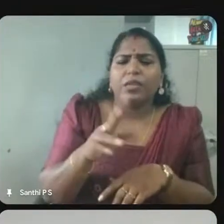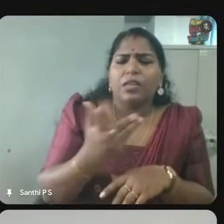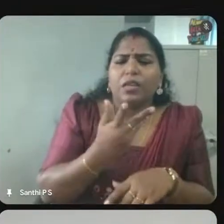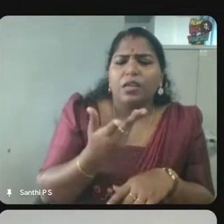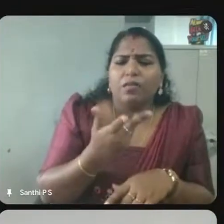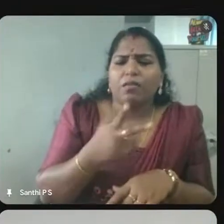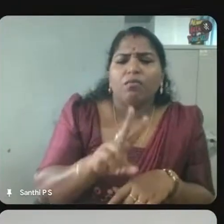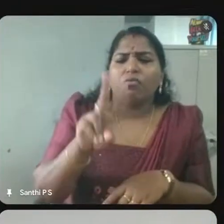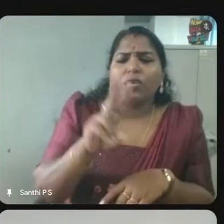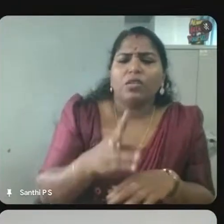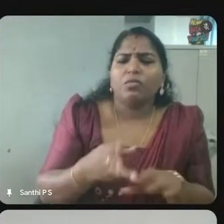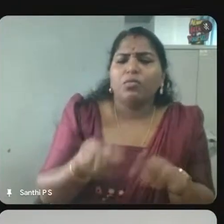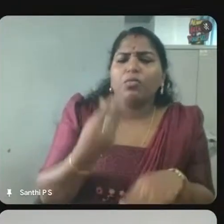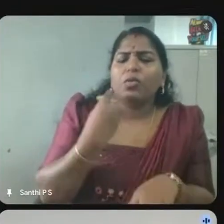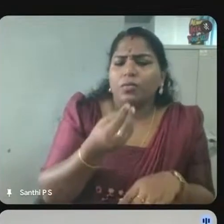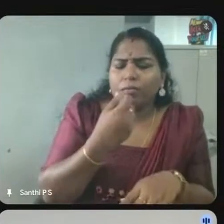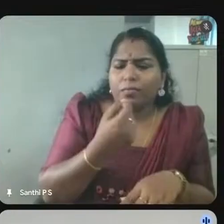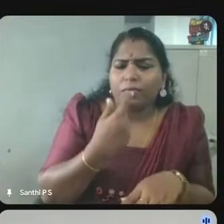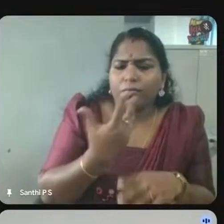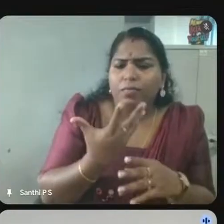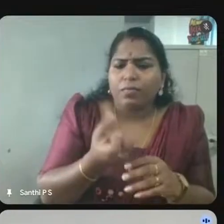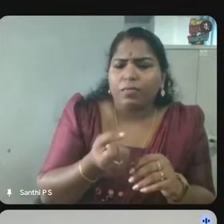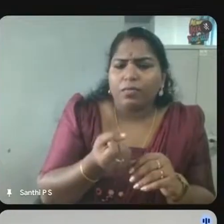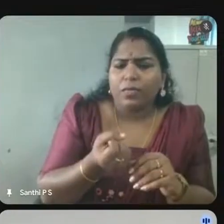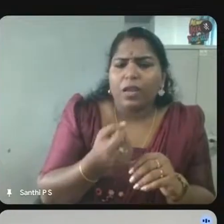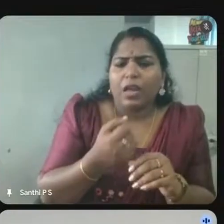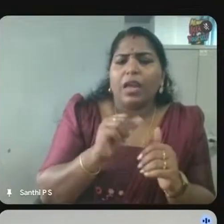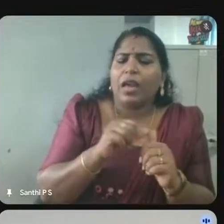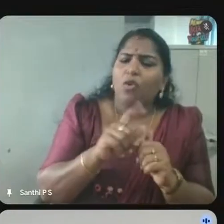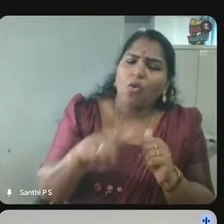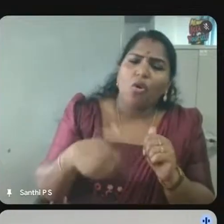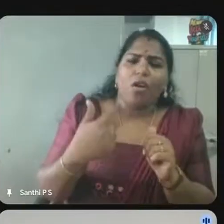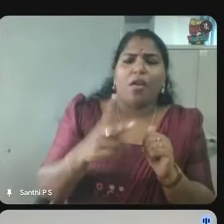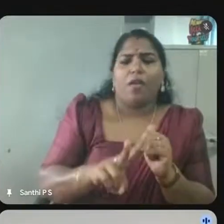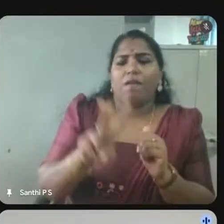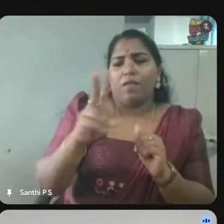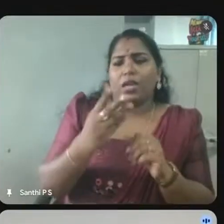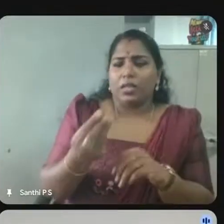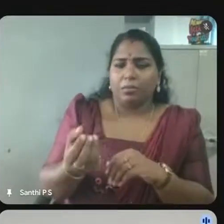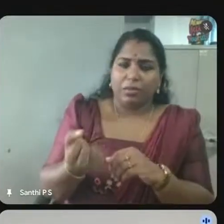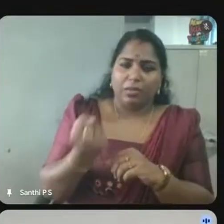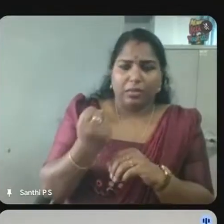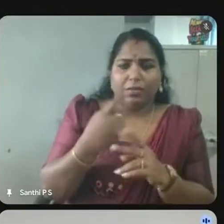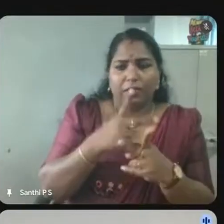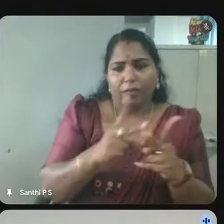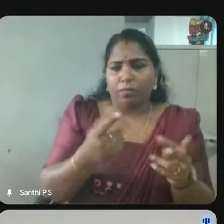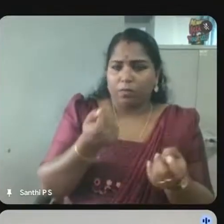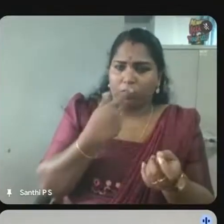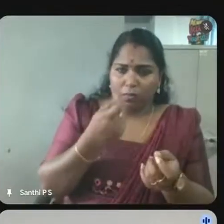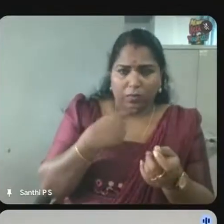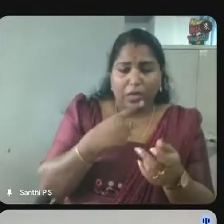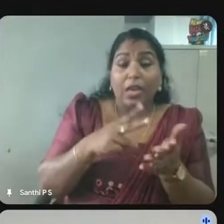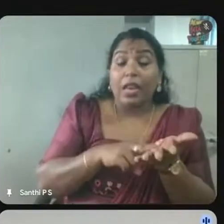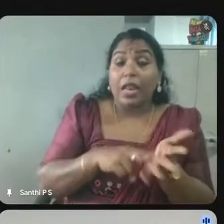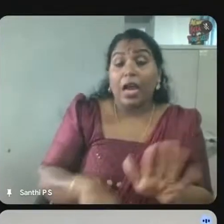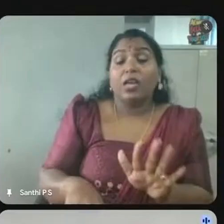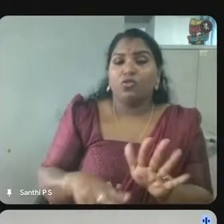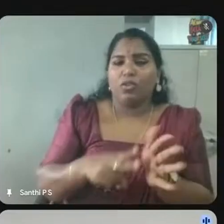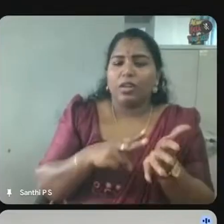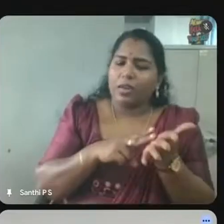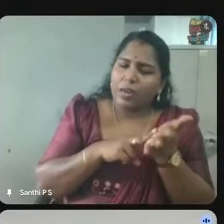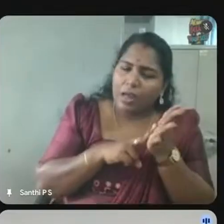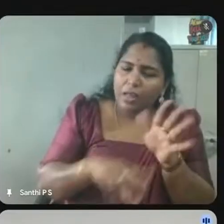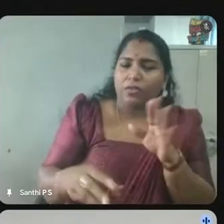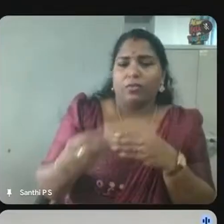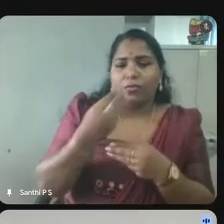ഏത് വൈറ്റമിനാണ് നമ്മൾ സപ്ലിമെന്റ് ചെയ്യാനുള്ളത്? എല്ലാ വൈറ്റമിൻസും കഴിക്കുന്നത് നല്ലതാണ്. നമ്മുടെ നാച്ചുറൽ ആയിട്ടുള്ള പോഷകാഹാരം തന്നെയാണ്